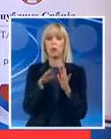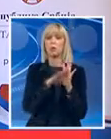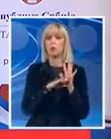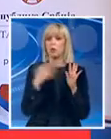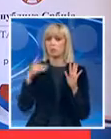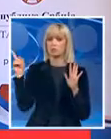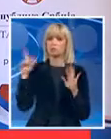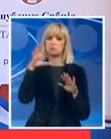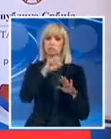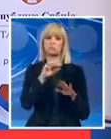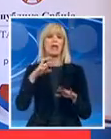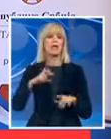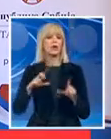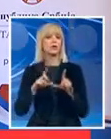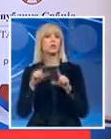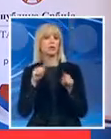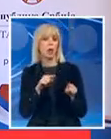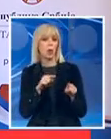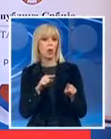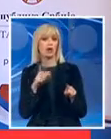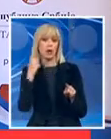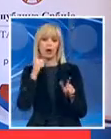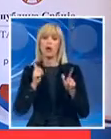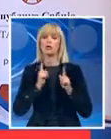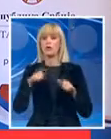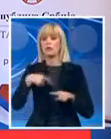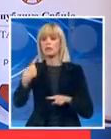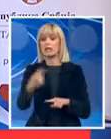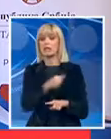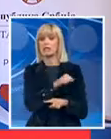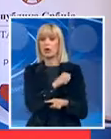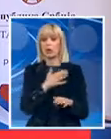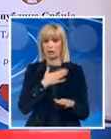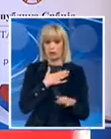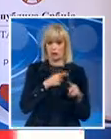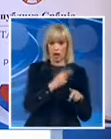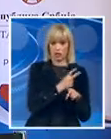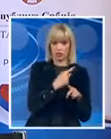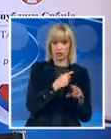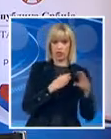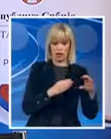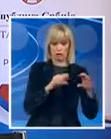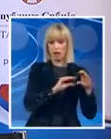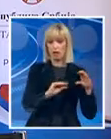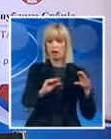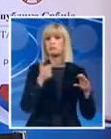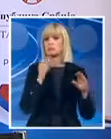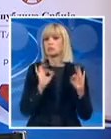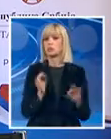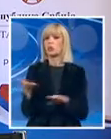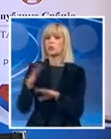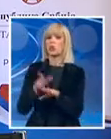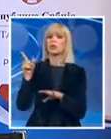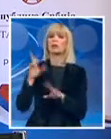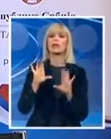strane Evropske unije, tako da ćemo sledeće godine, sem sredstava koje obezbedimo iz nacionalnog budžeta, imati još dodatnih 10